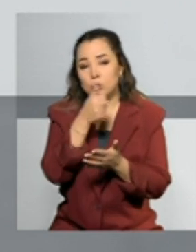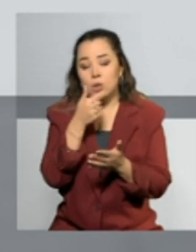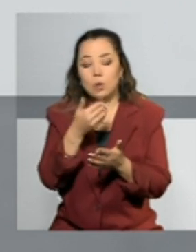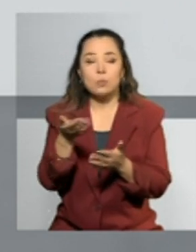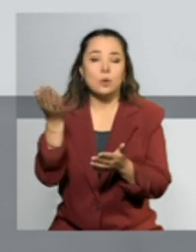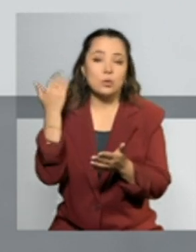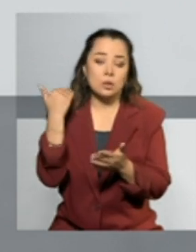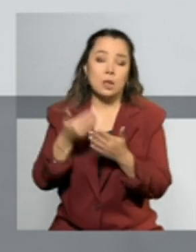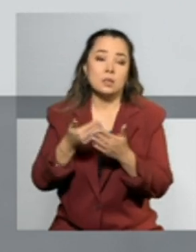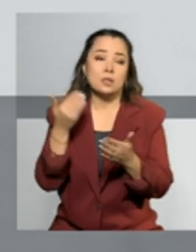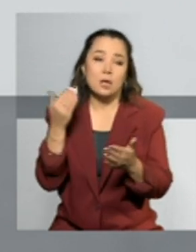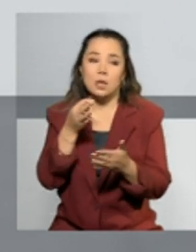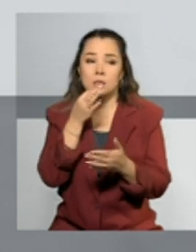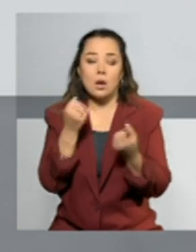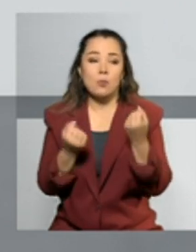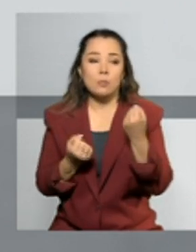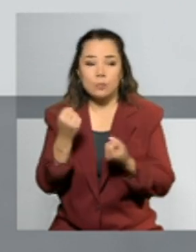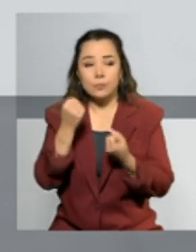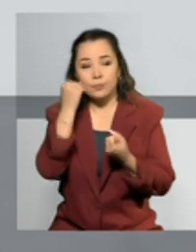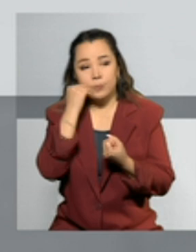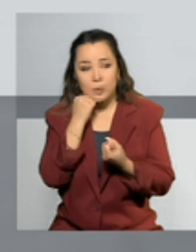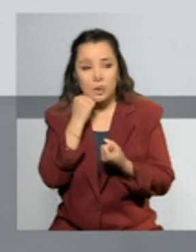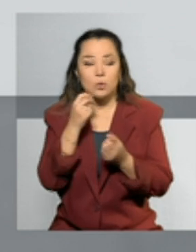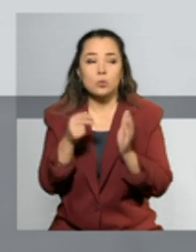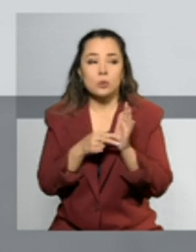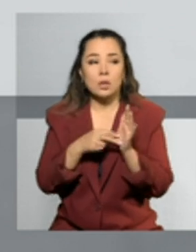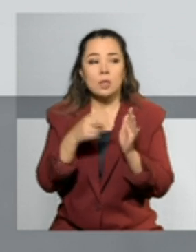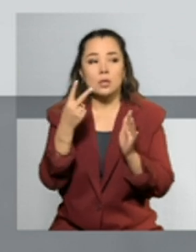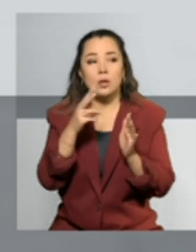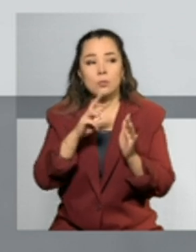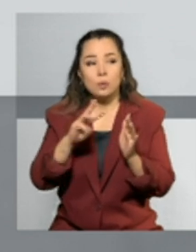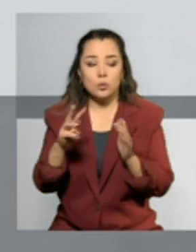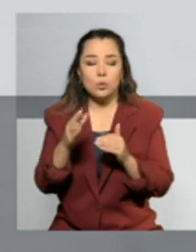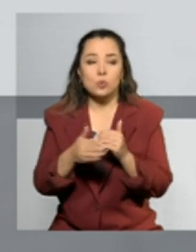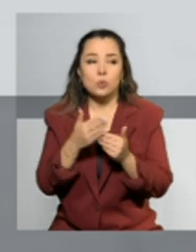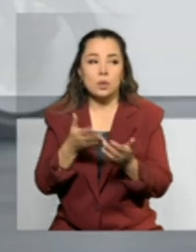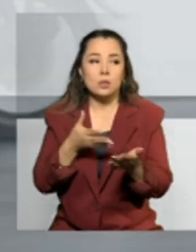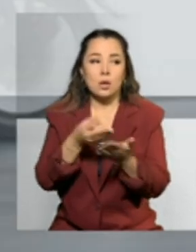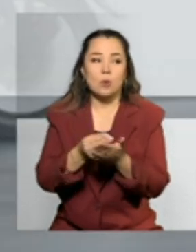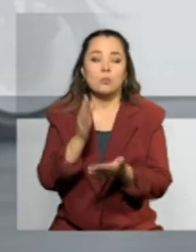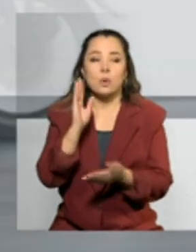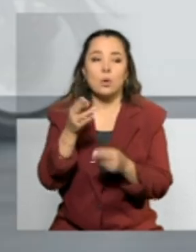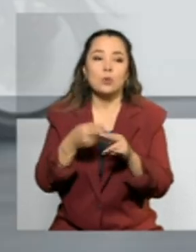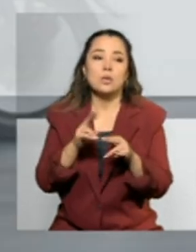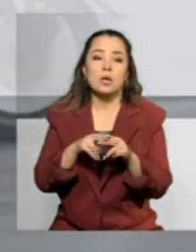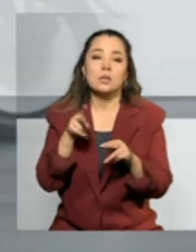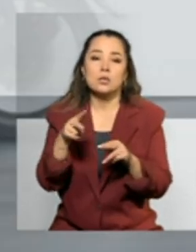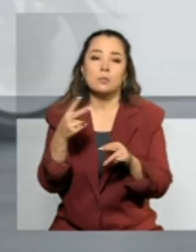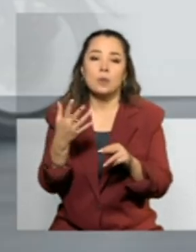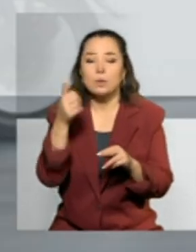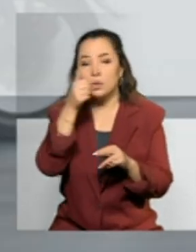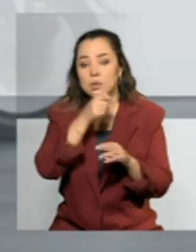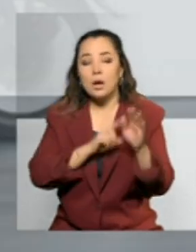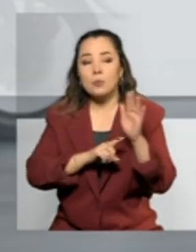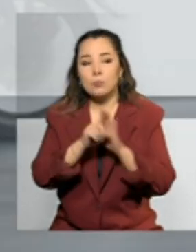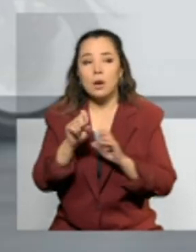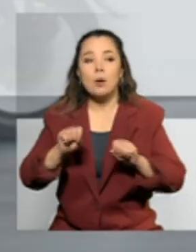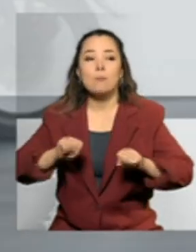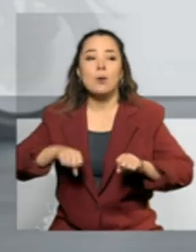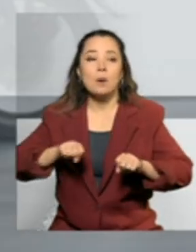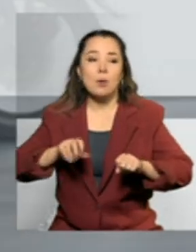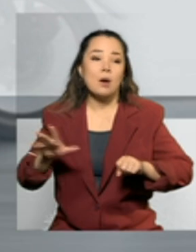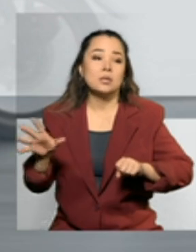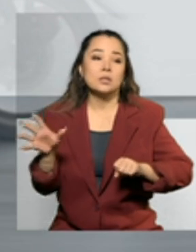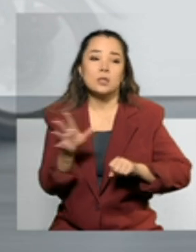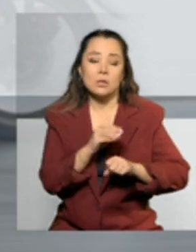бұрын немесе одан ерте шыққан көліктерді тіркеу құны 2 миллион теңгеге жуықтайды. Сондай-ақ 2025 жылдан бастап мопедтердің